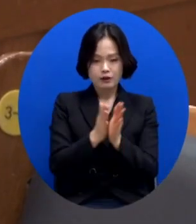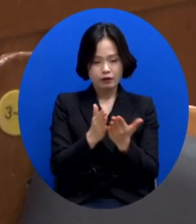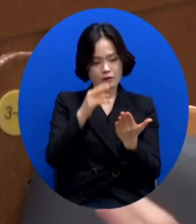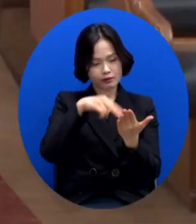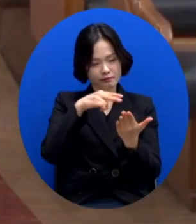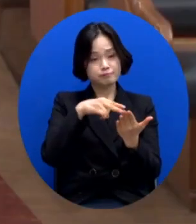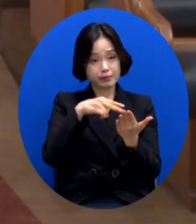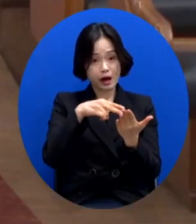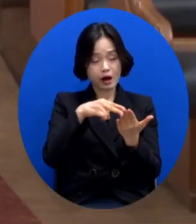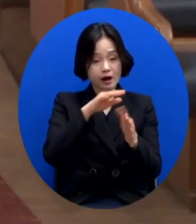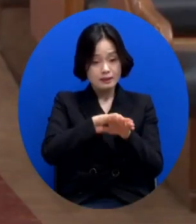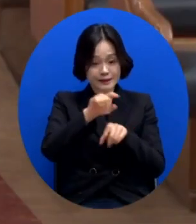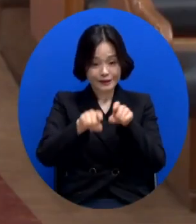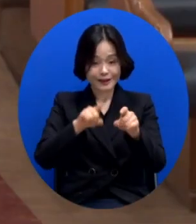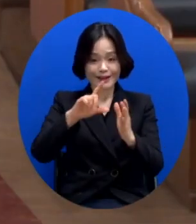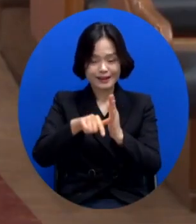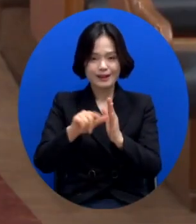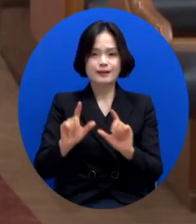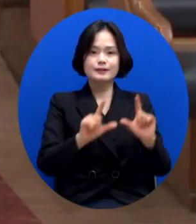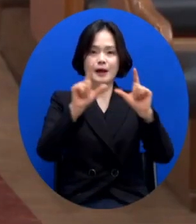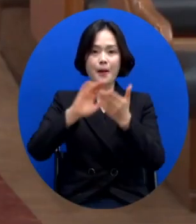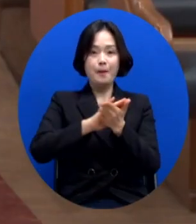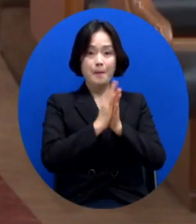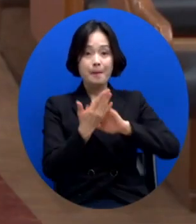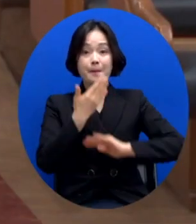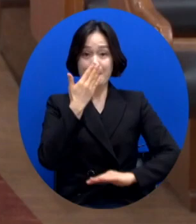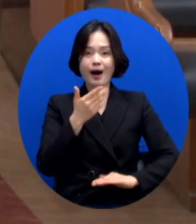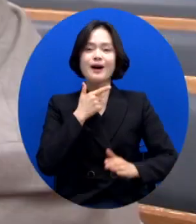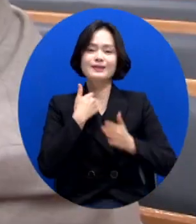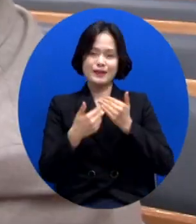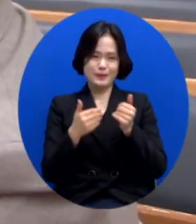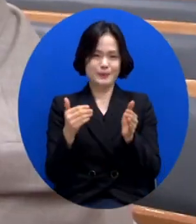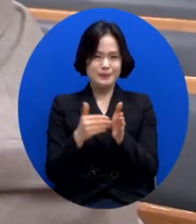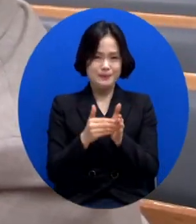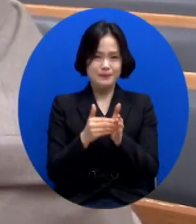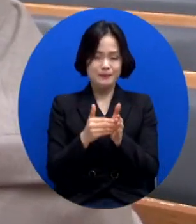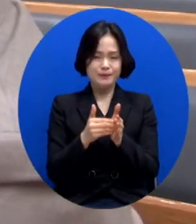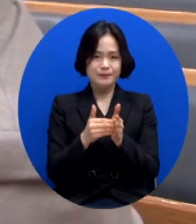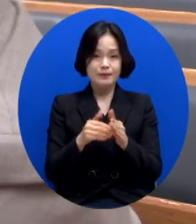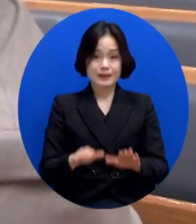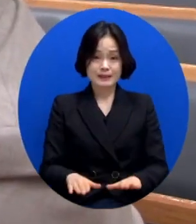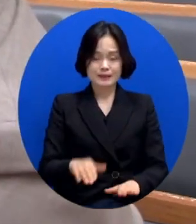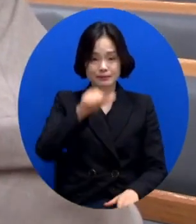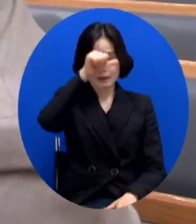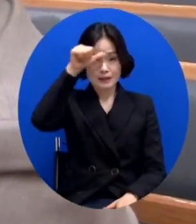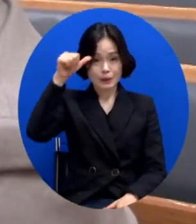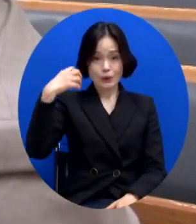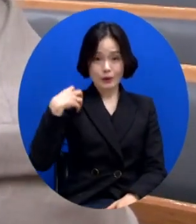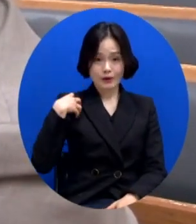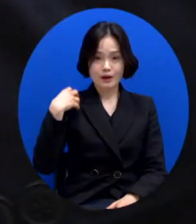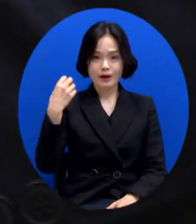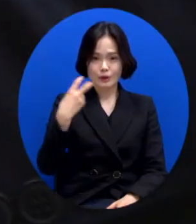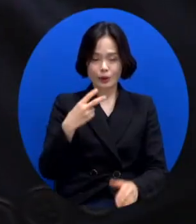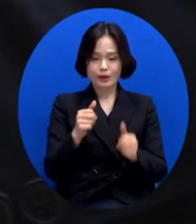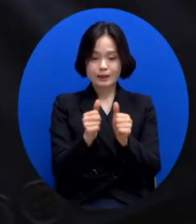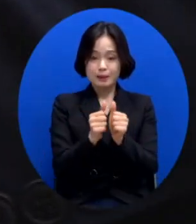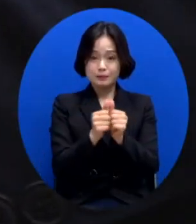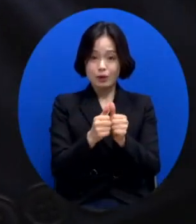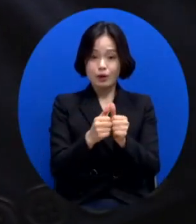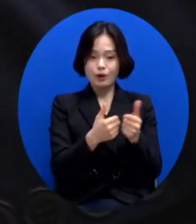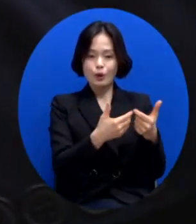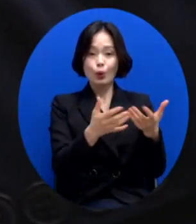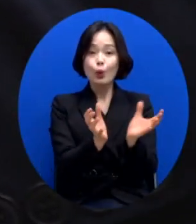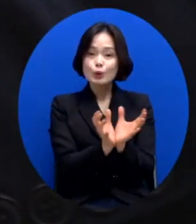삶이 바뀐다는 걸 깨달았습니다 현재 교회 선임 장로 역할과 함께 교회는 남성 공동체를 이끌어 가고